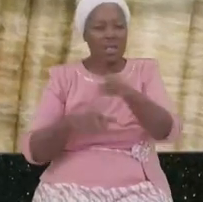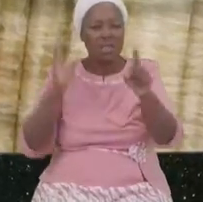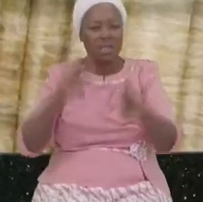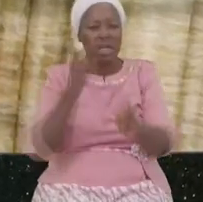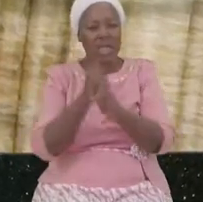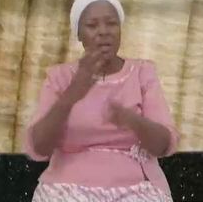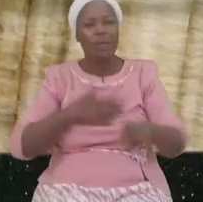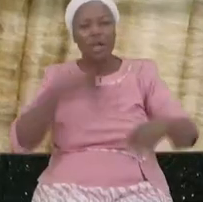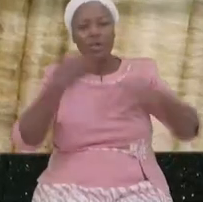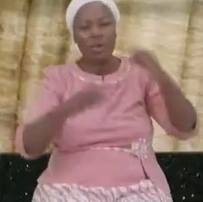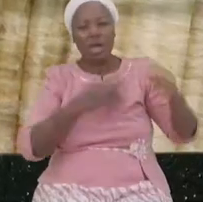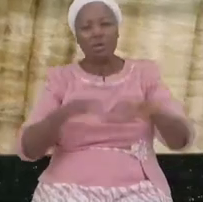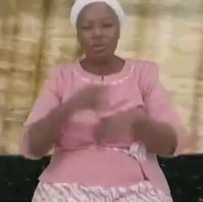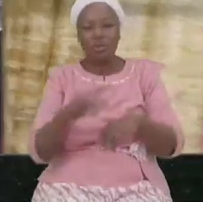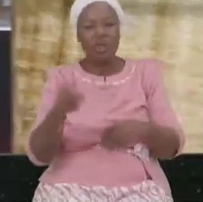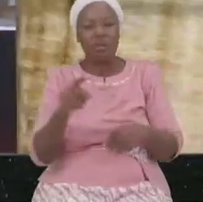mes lois.